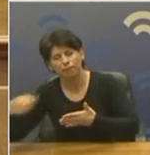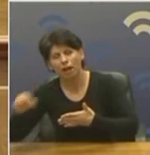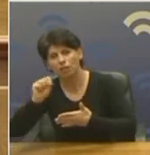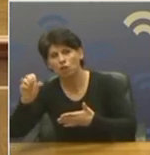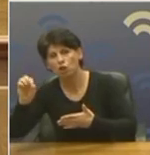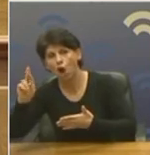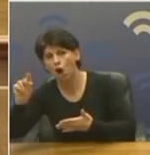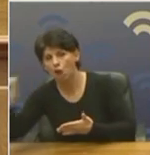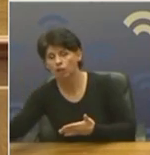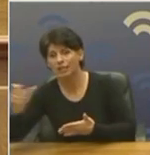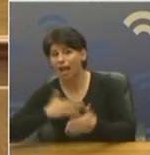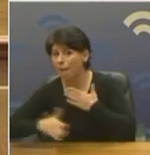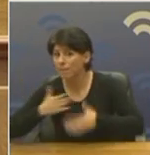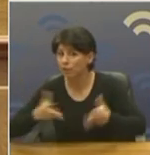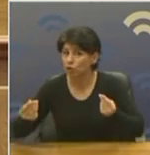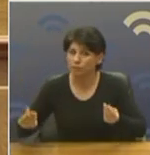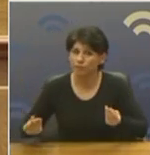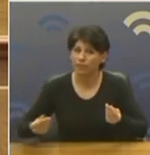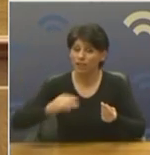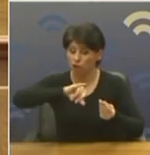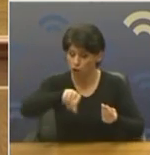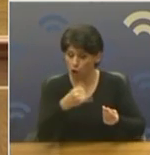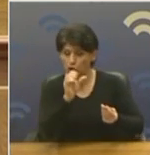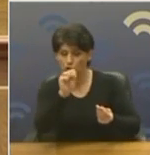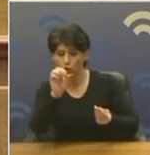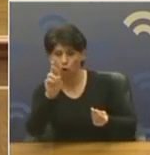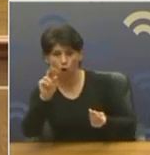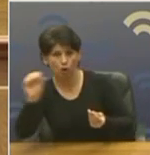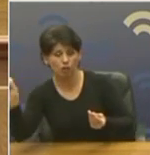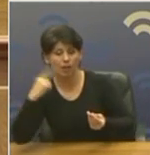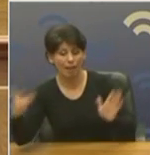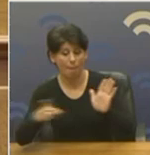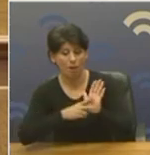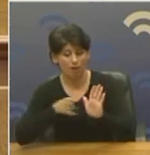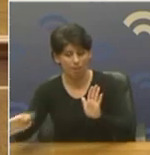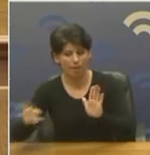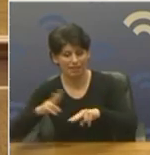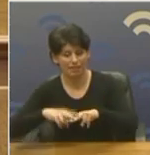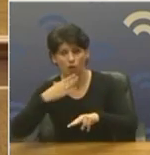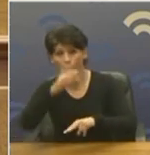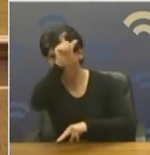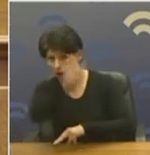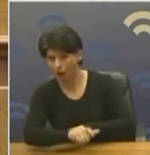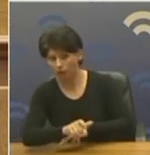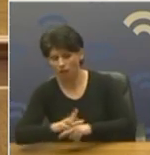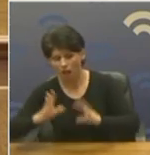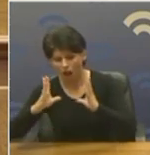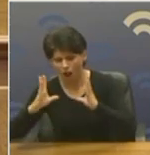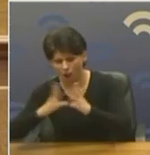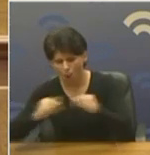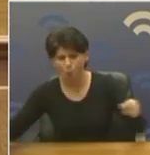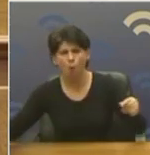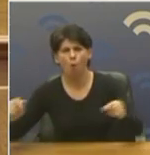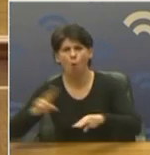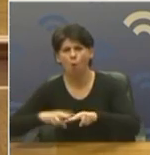τόση αγάπη. Και το λέω γιατί. Ο Τζορτζ Σόρος έχει απαγορευτικό στο Ισραήλ. Γιατί αυτός ο τύπος αφάνισε Εβραίους,